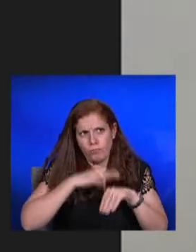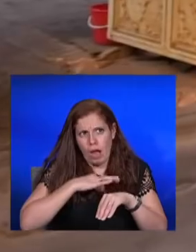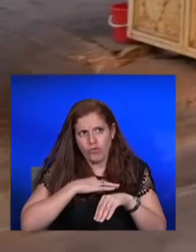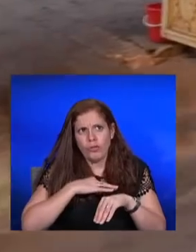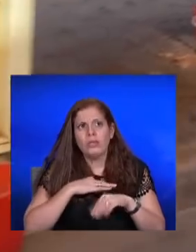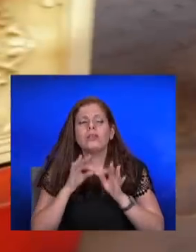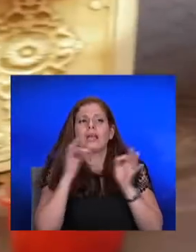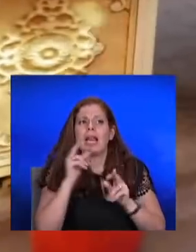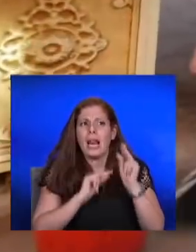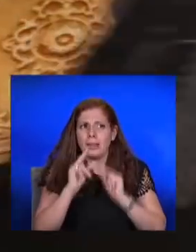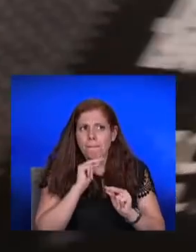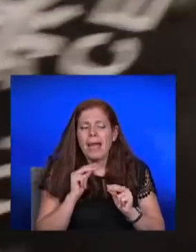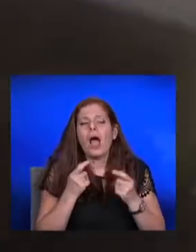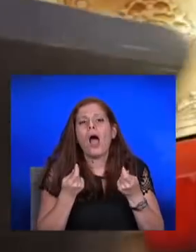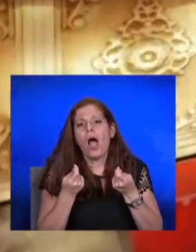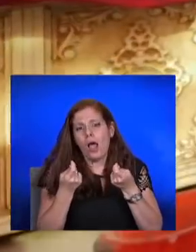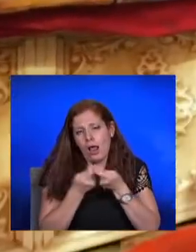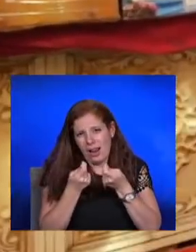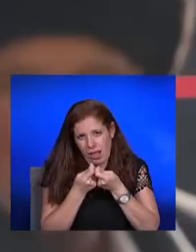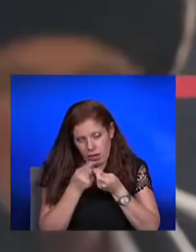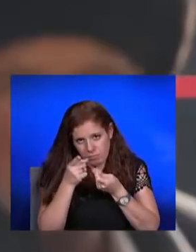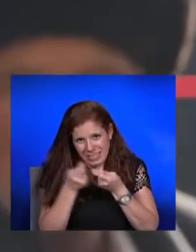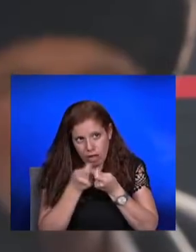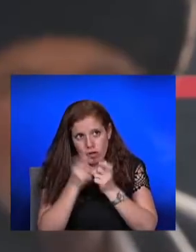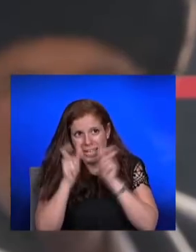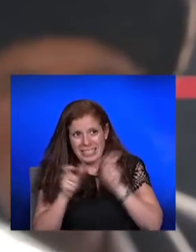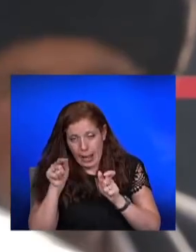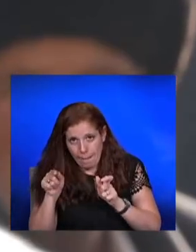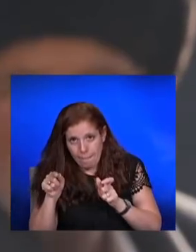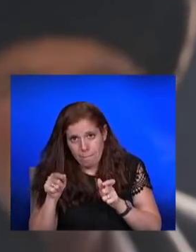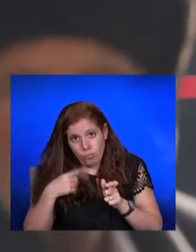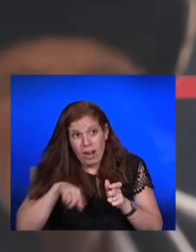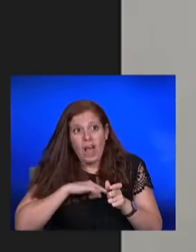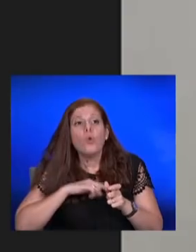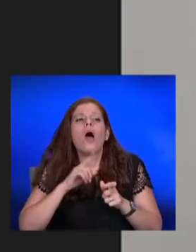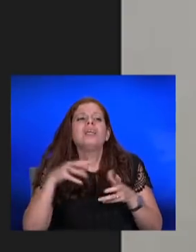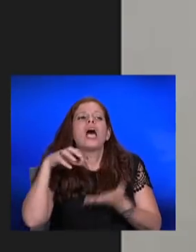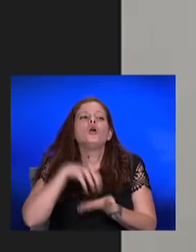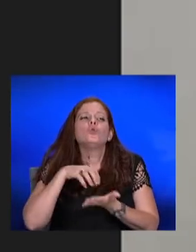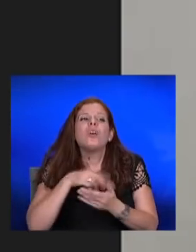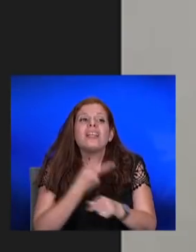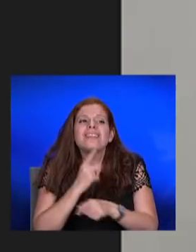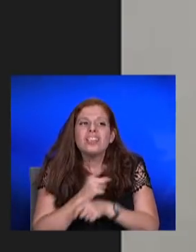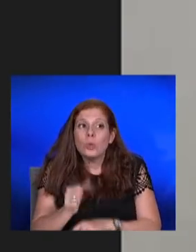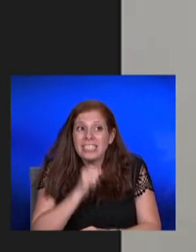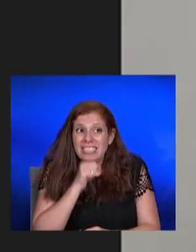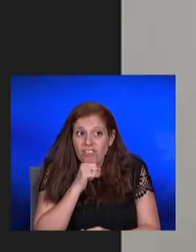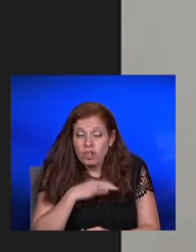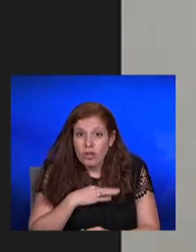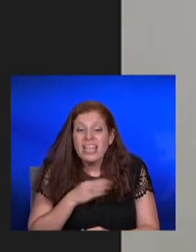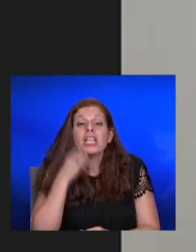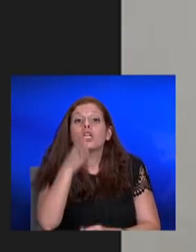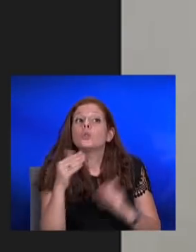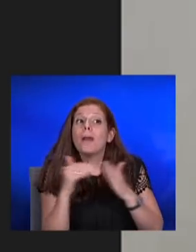Uyghur issue, was harassed by government officials, where they entered her home and pulled